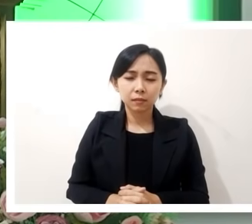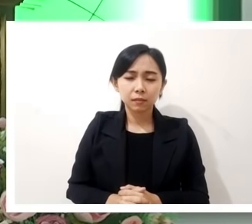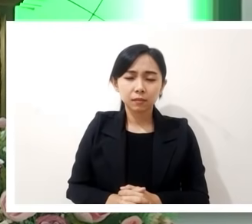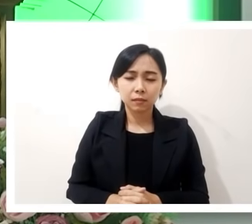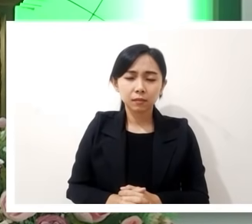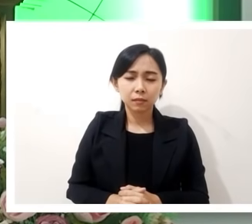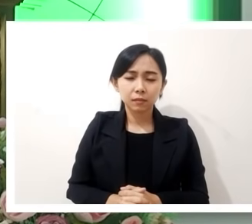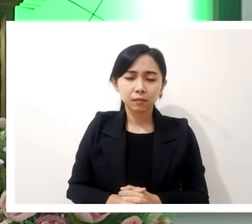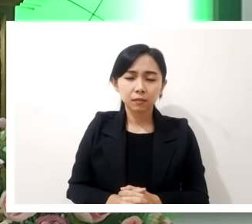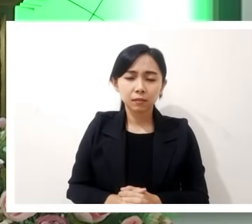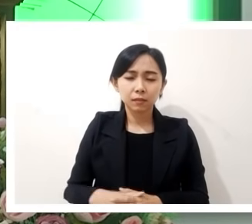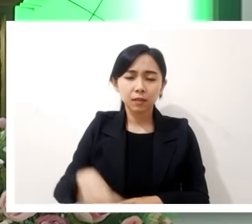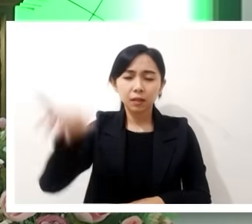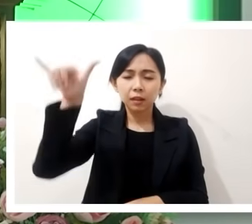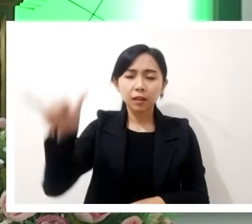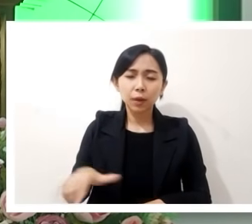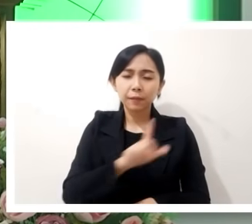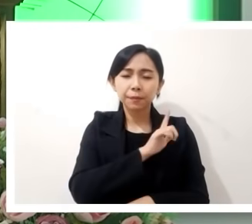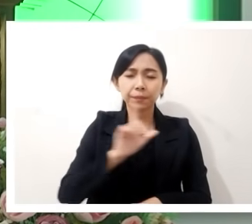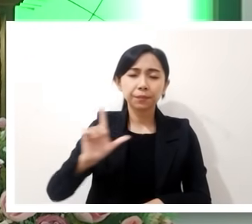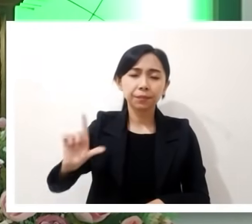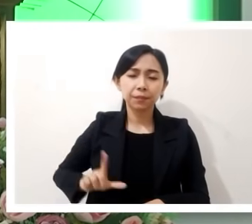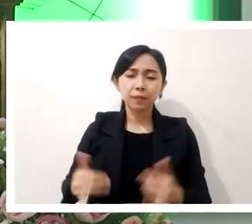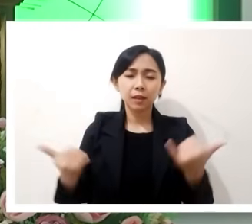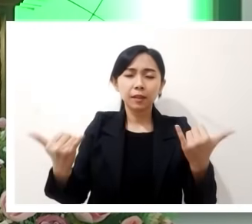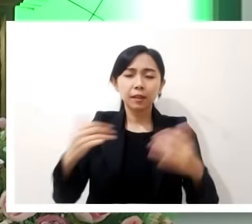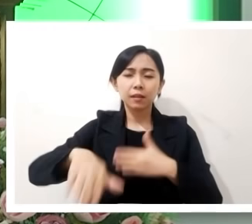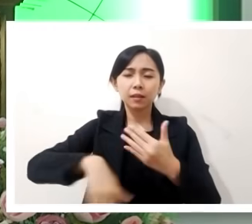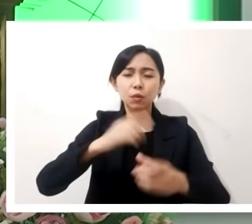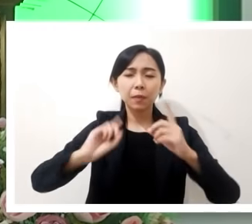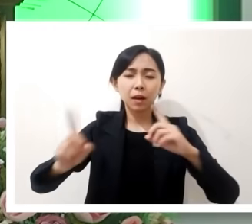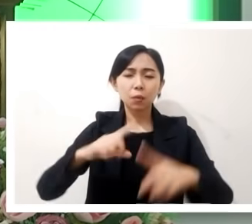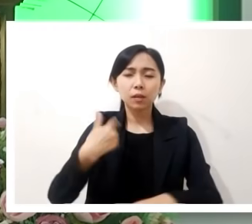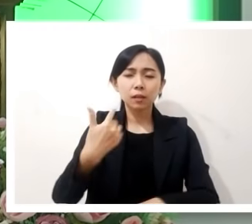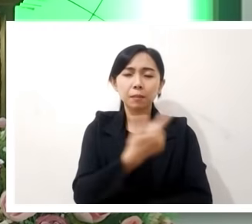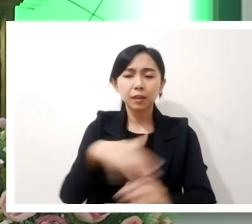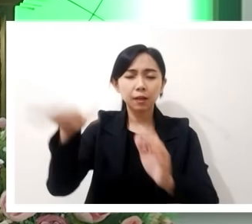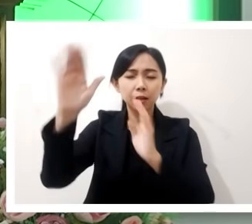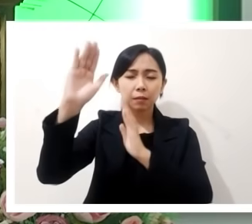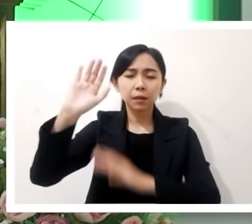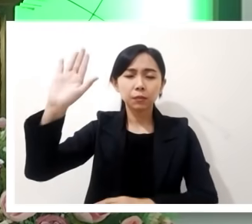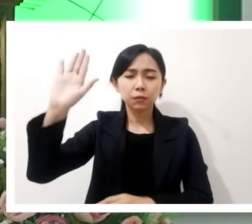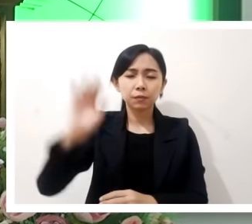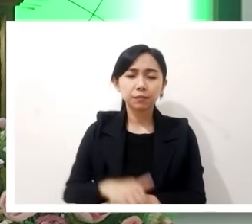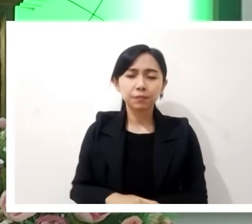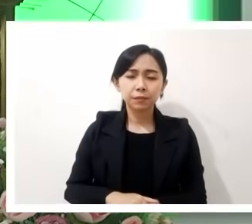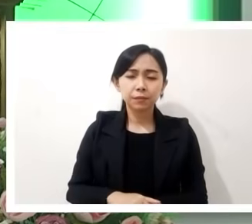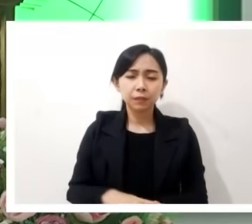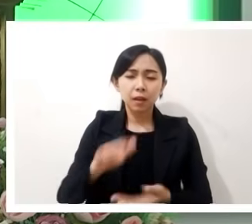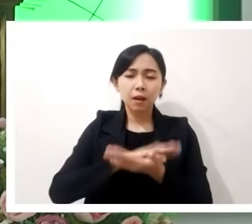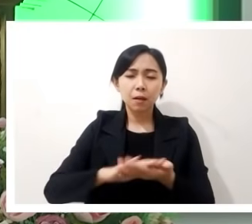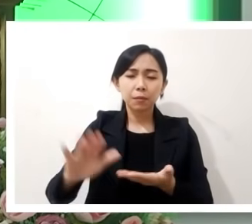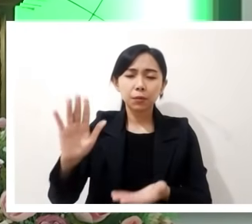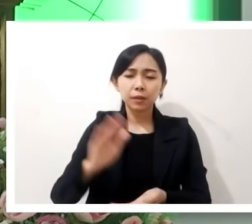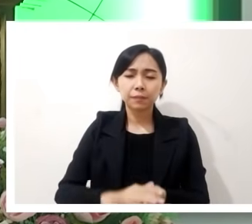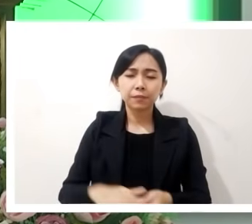Ya Tuhan, inilah segala pengakuan kami di hadapan-Mu. Ampunilah dan